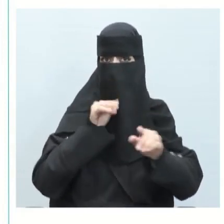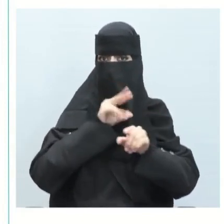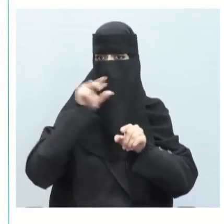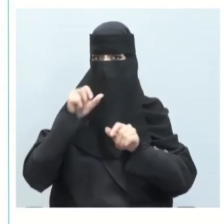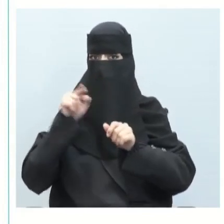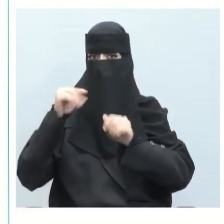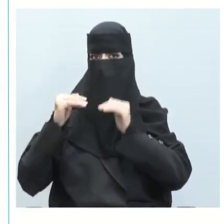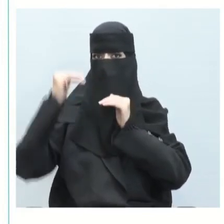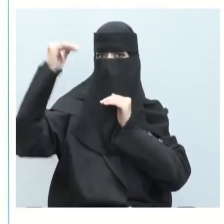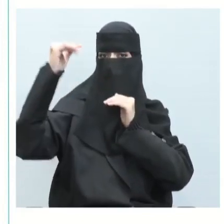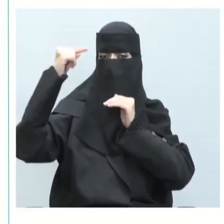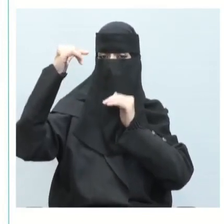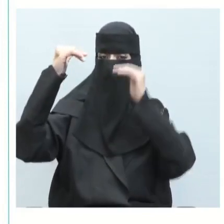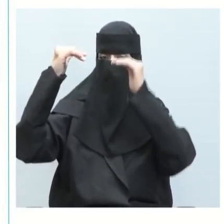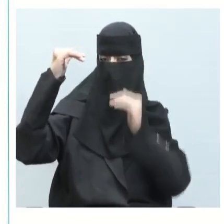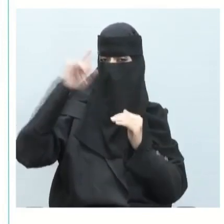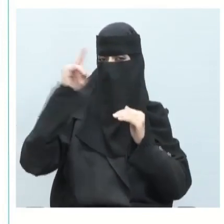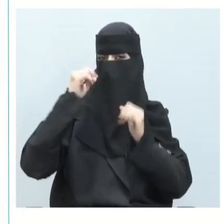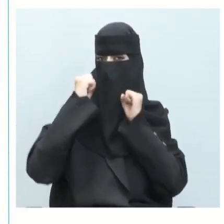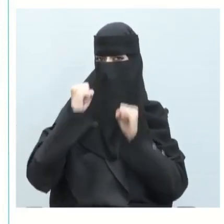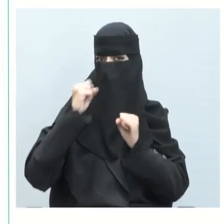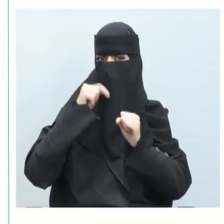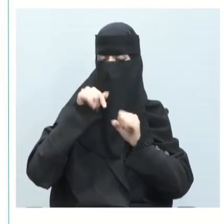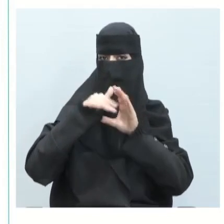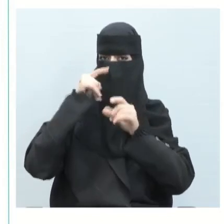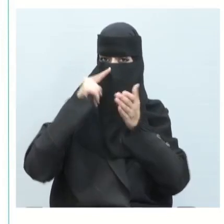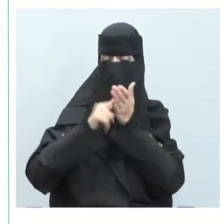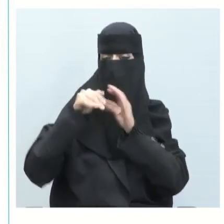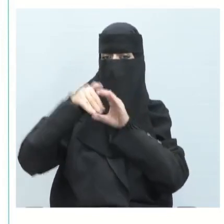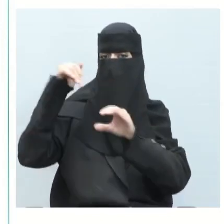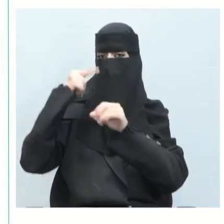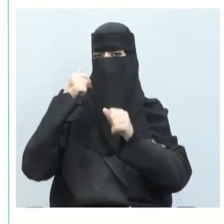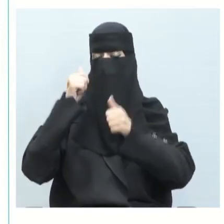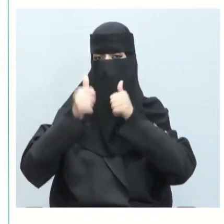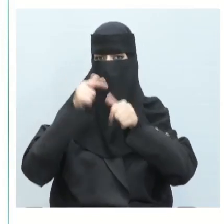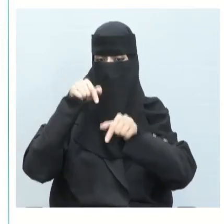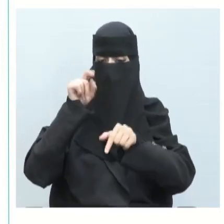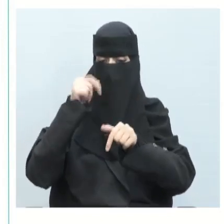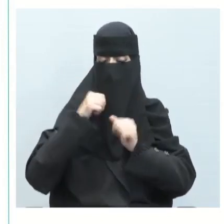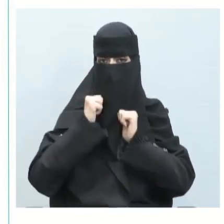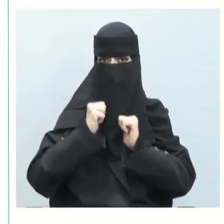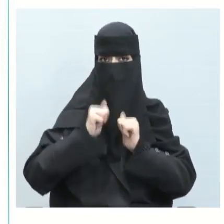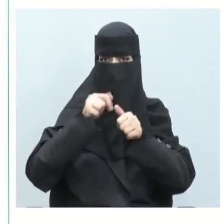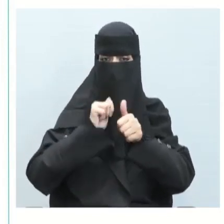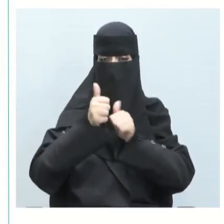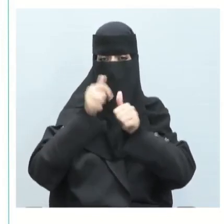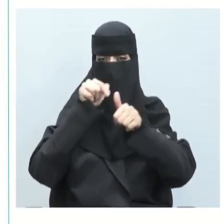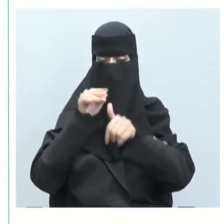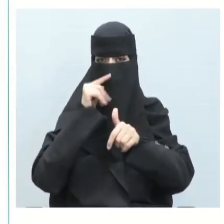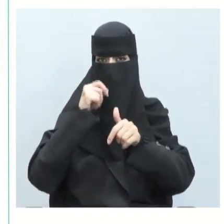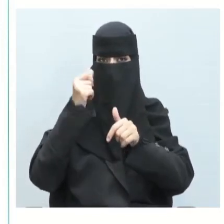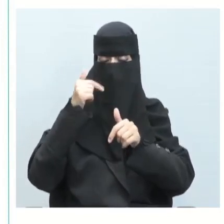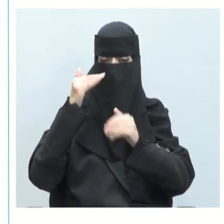يواكبوا مثلا خفض الاسعار لان التكاليف عليهم عاليه وانت لديك ميزه قد تكون تنافسيه هو ان